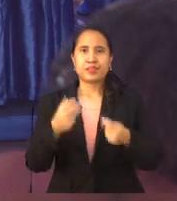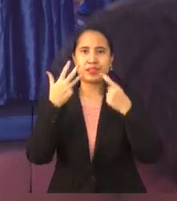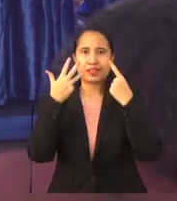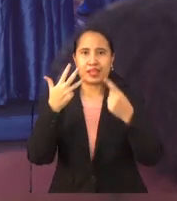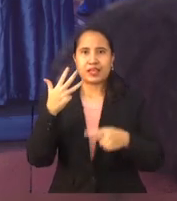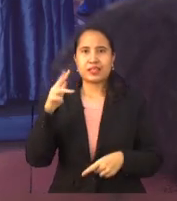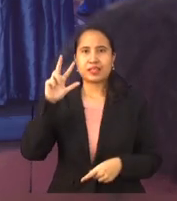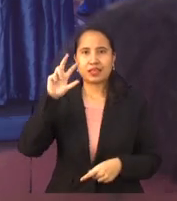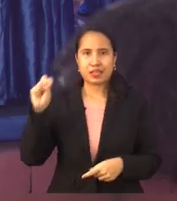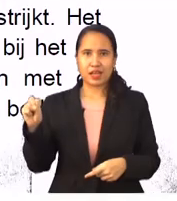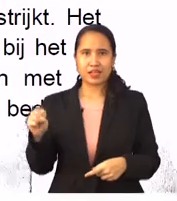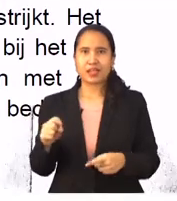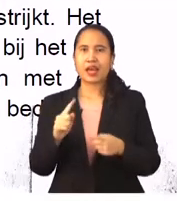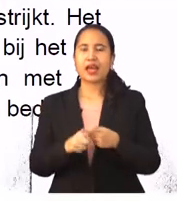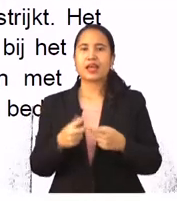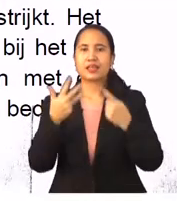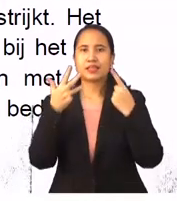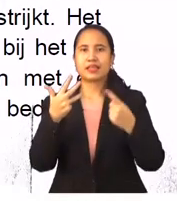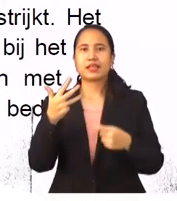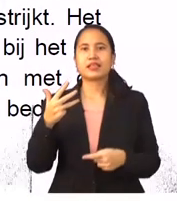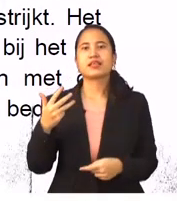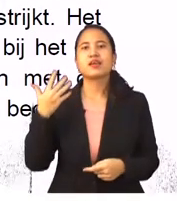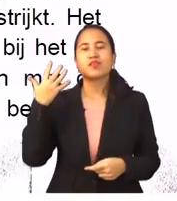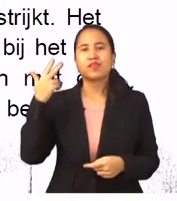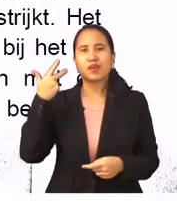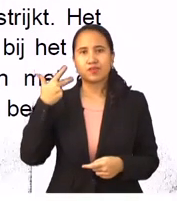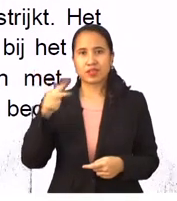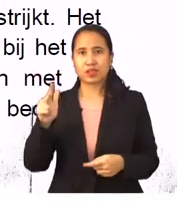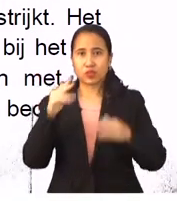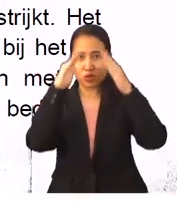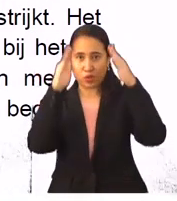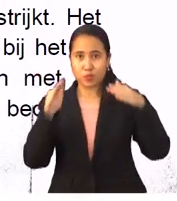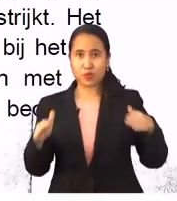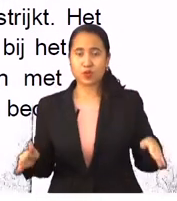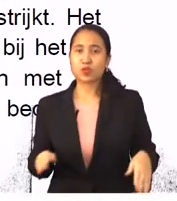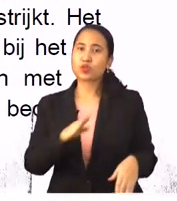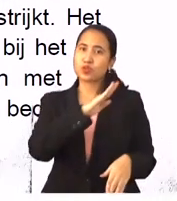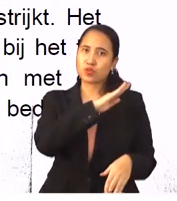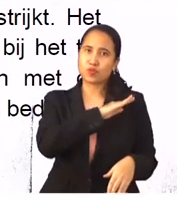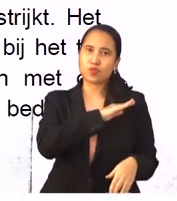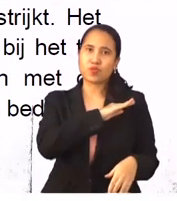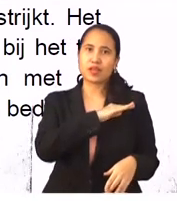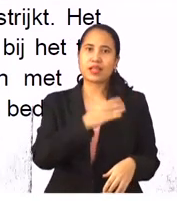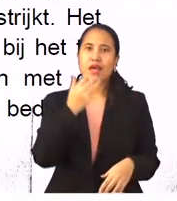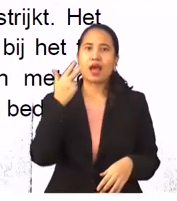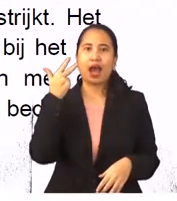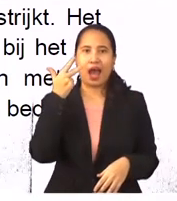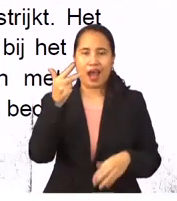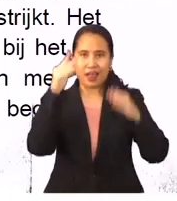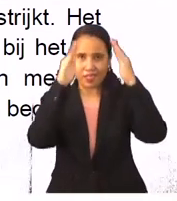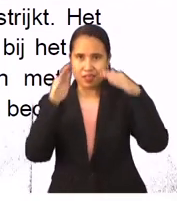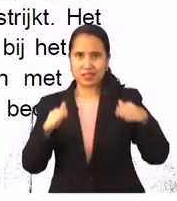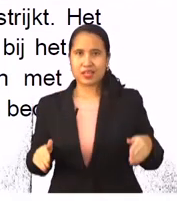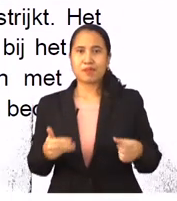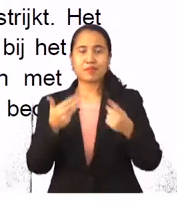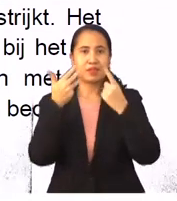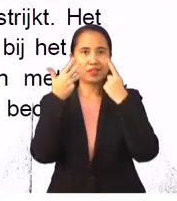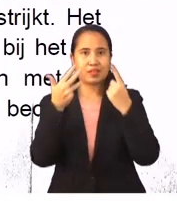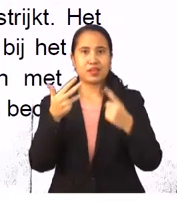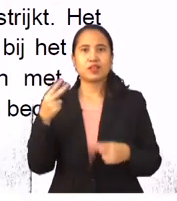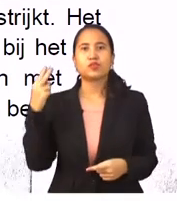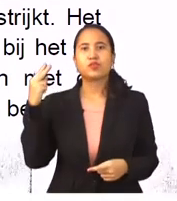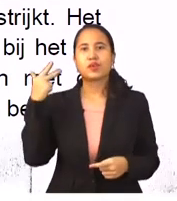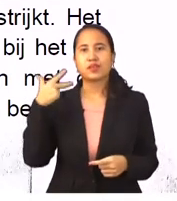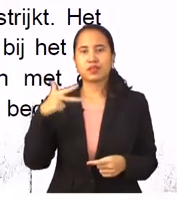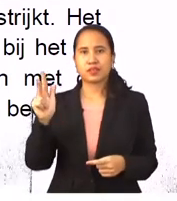1980-1985, waaronder de gebeurtenissen op 8 december 1982. Het Hof is van oordeel dat aan de instelling van deze